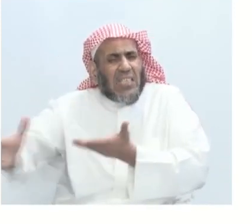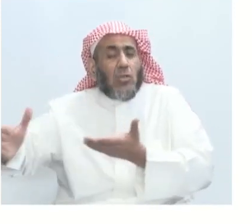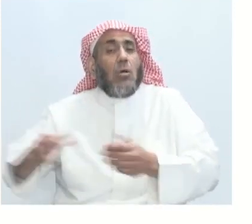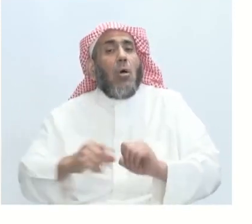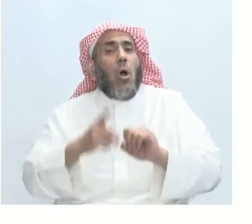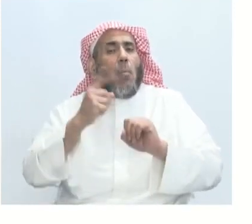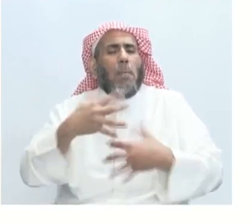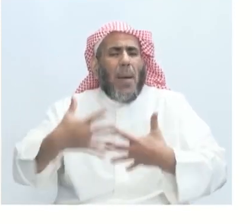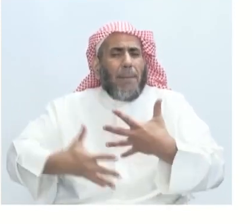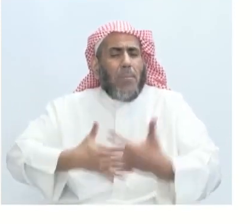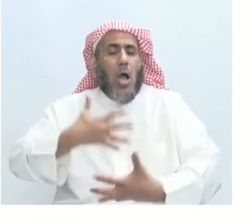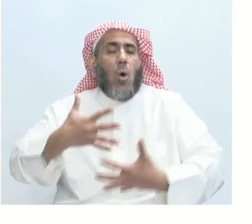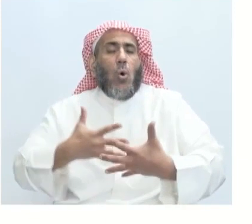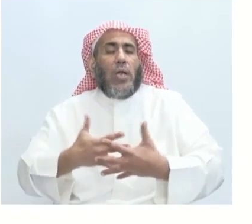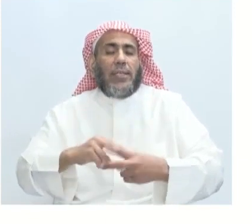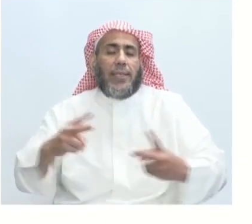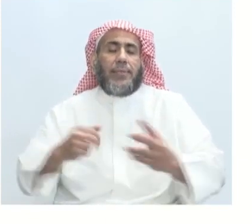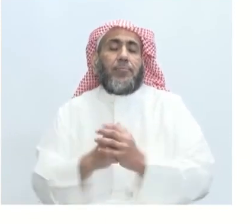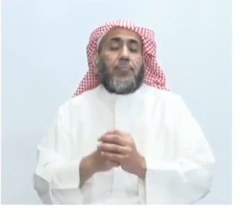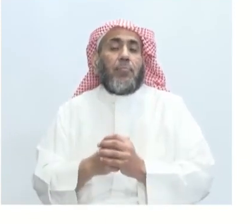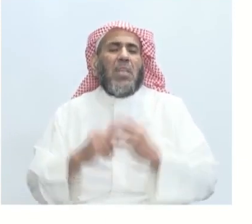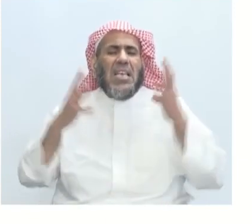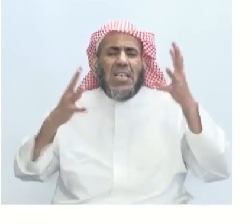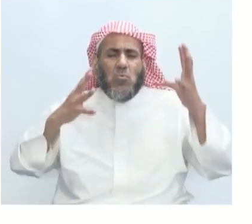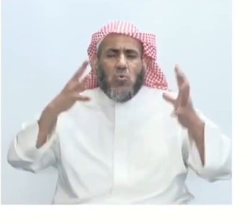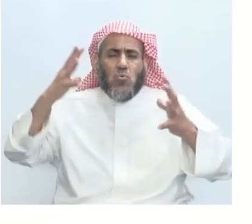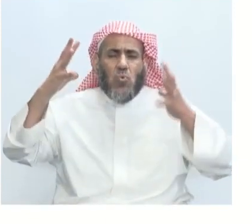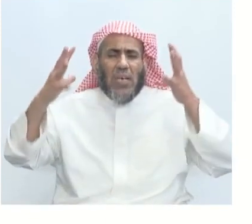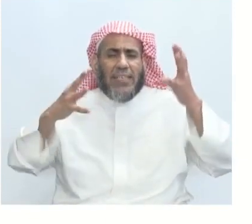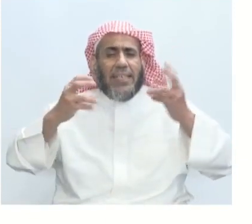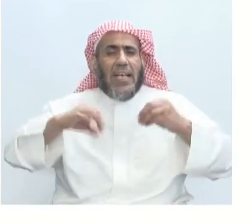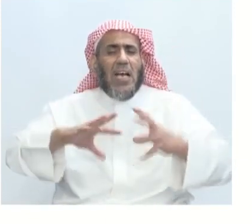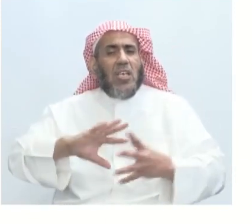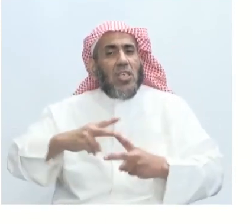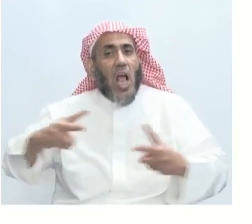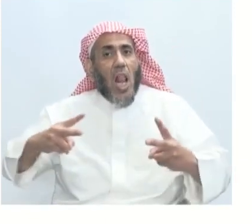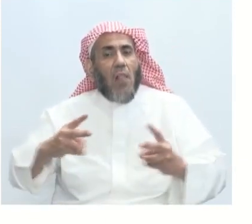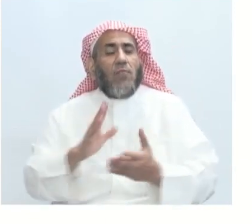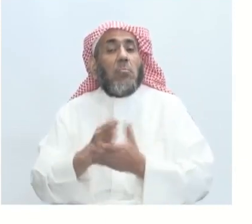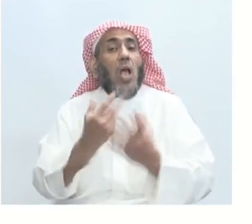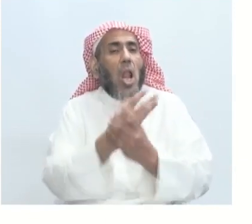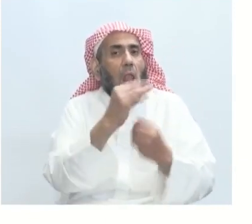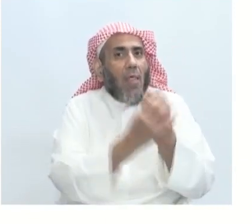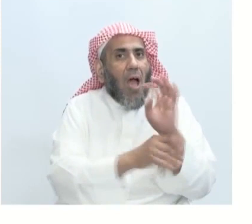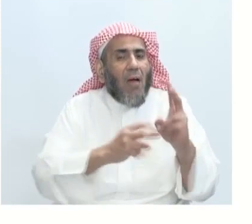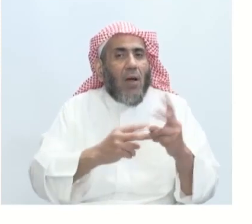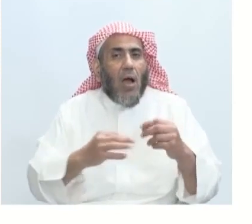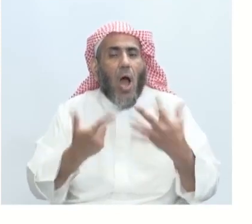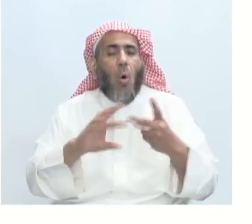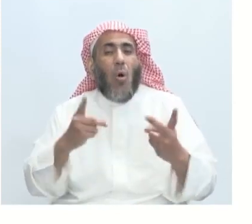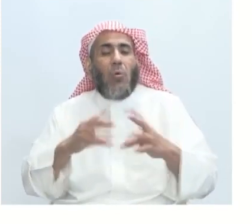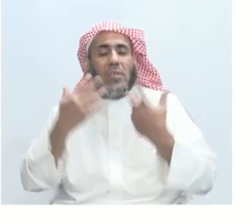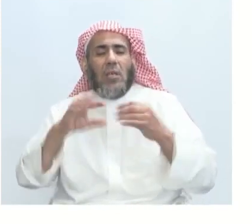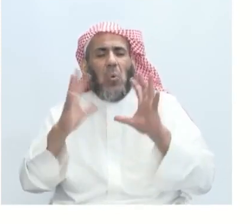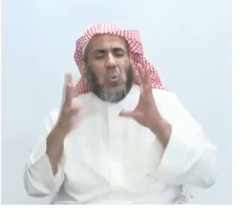من محاولاته العديده الوسواس القهري اشكال قد يكون في مجال النظافه او الشك او في